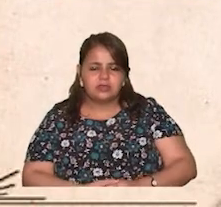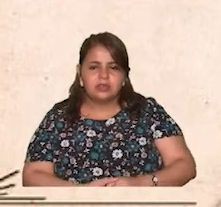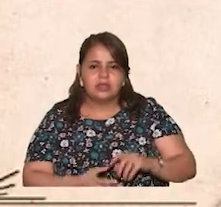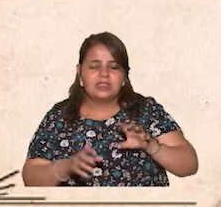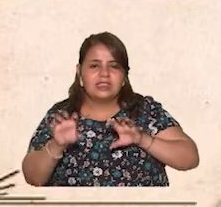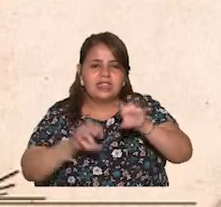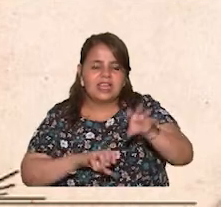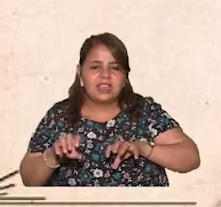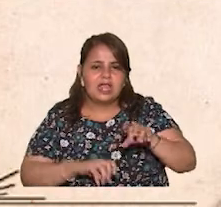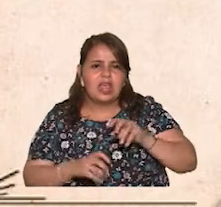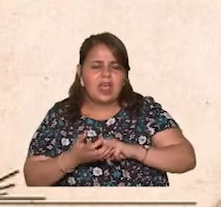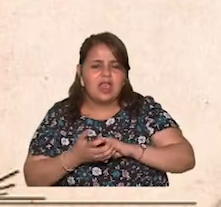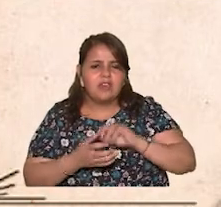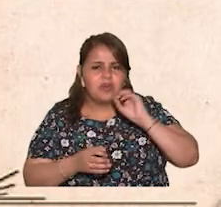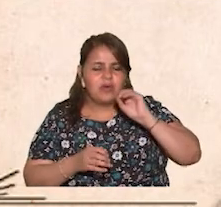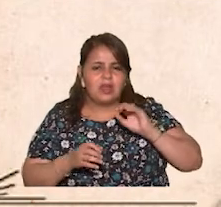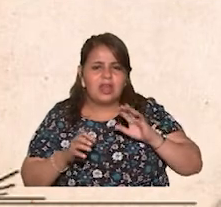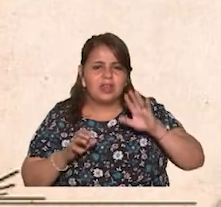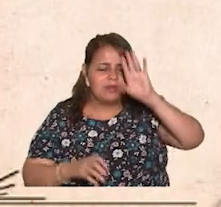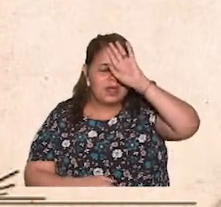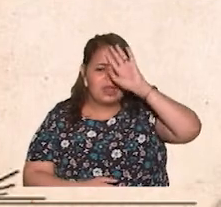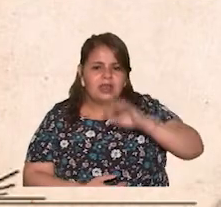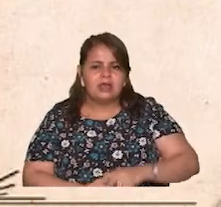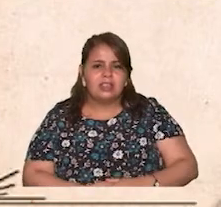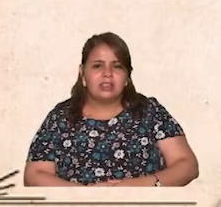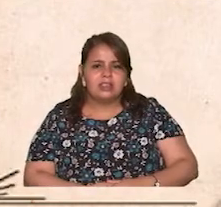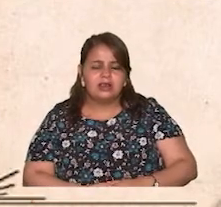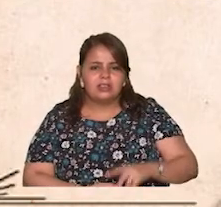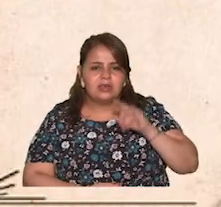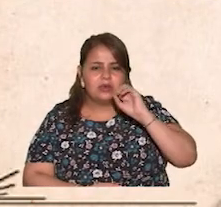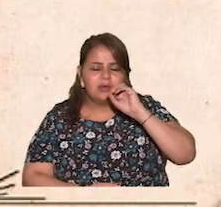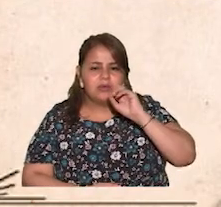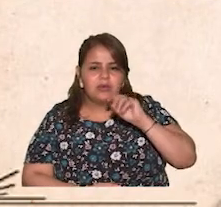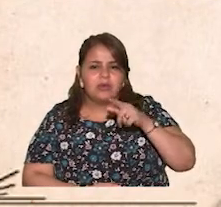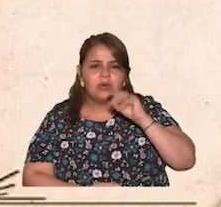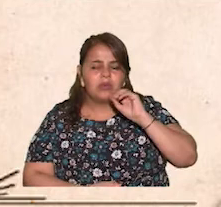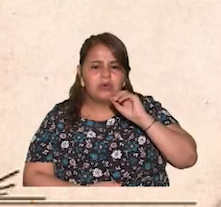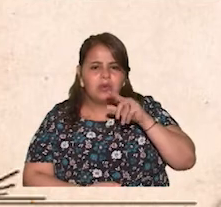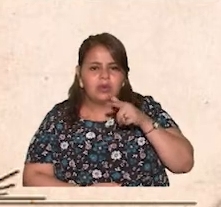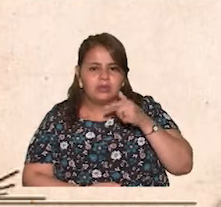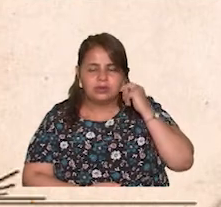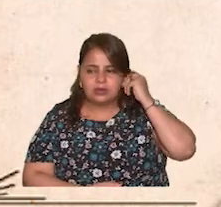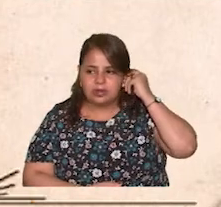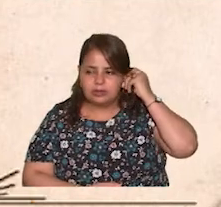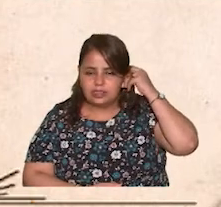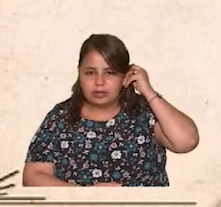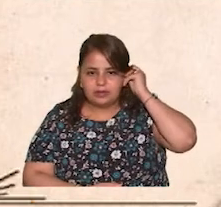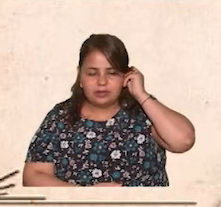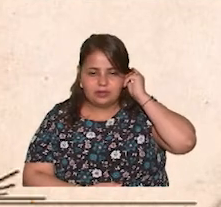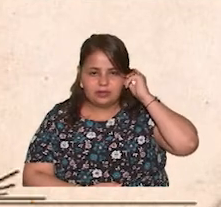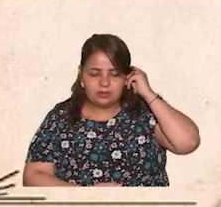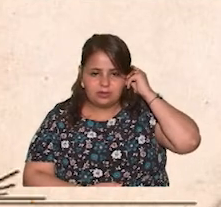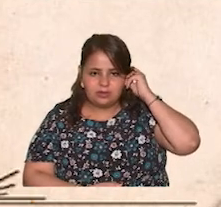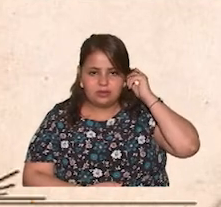دانيال ما خافش يقول للملك، حط في قلبه ان انا مش هاكل زي ما هم زي ما كل الناس بتعمل، حتى لو وطيب الملك دي عرضتني الخطر مش هاكل.